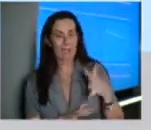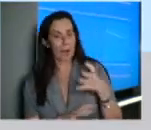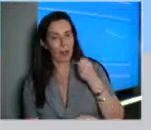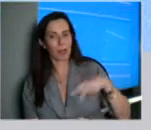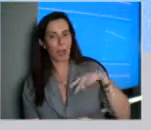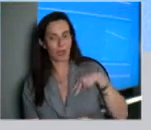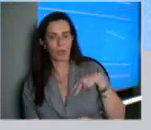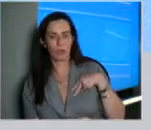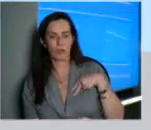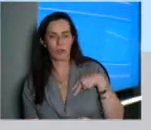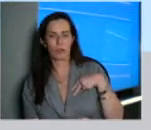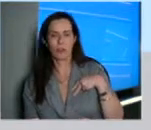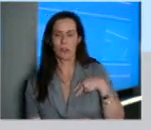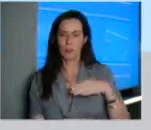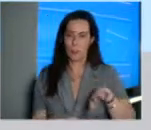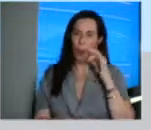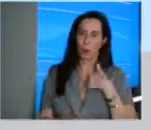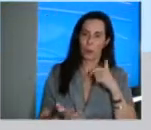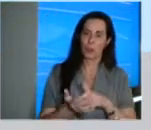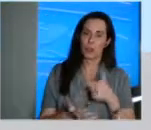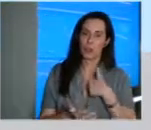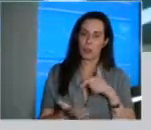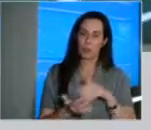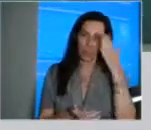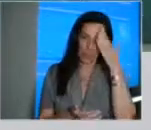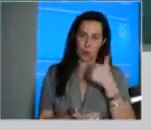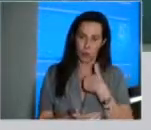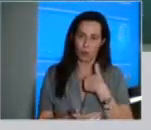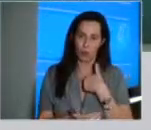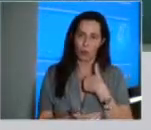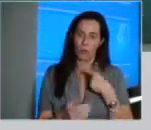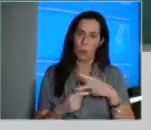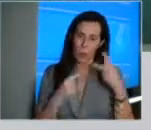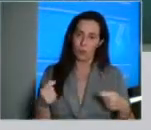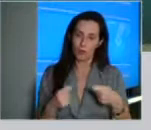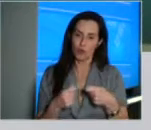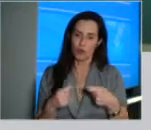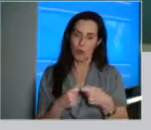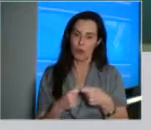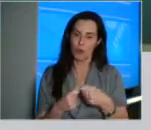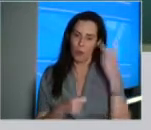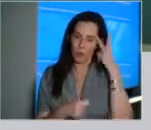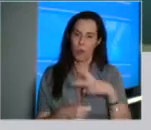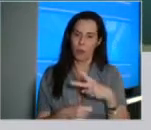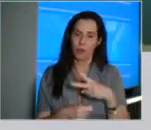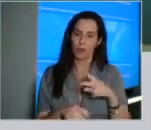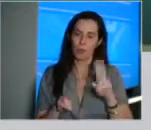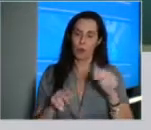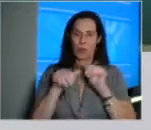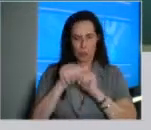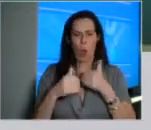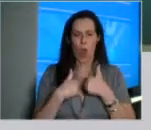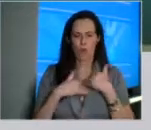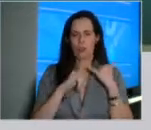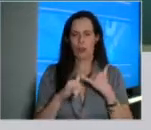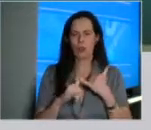המשכות? בחרו בנו, בגלל שבעצם הכירו אותנו באותו פרויקט משותף, אז הם הבינו שהם יכולים לסמוך לנו ושאנחנו נביא